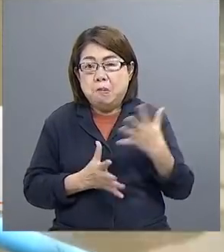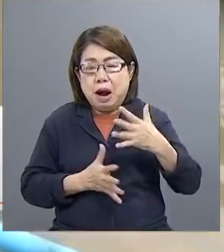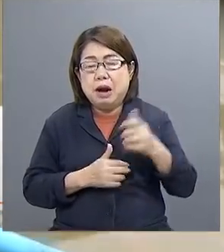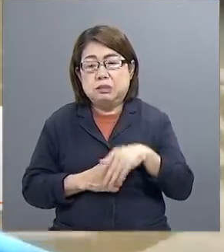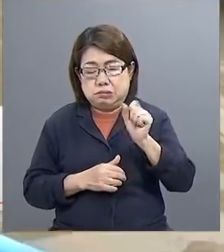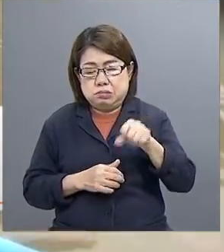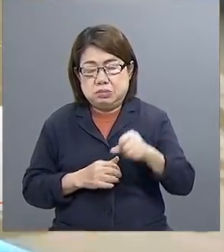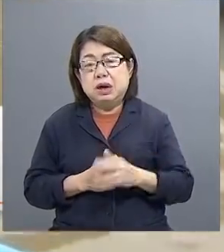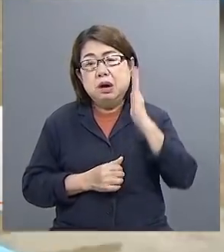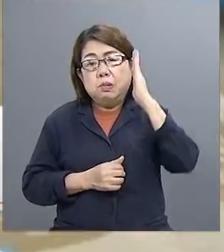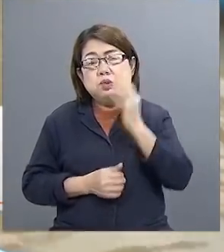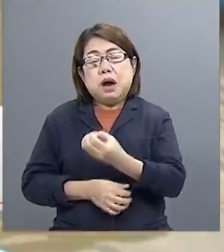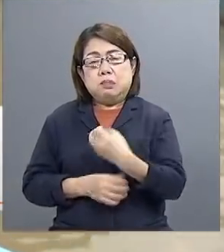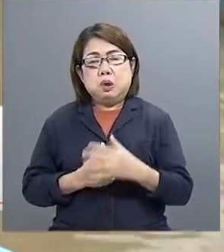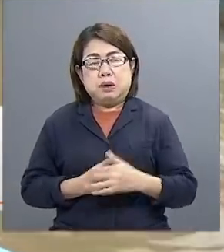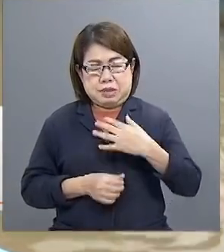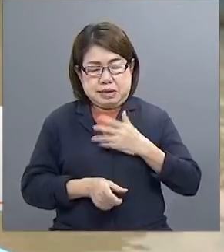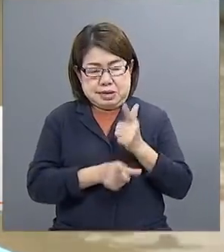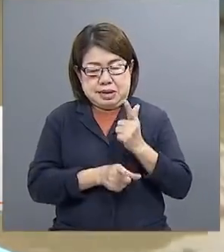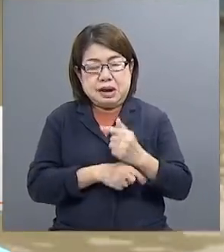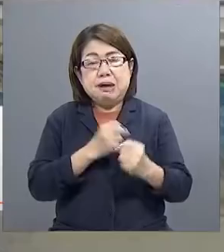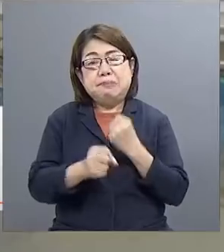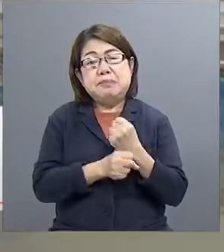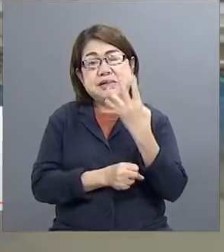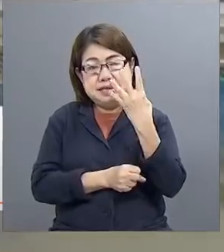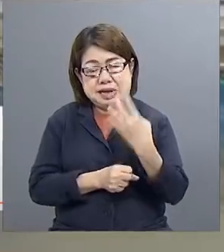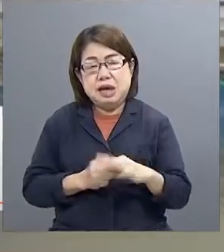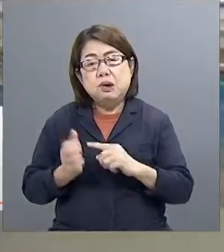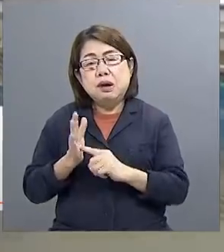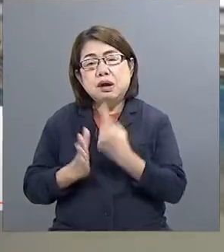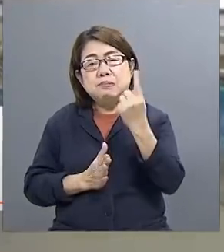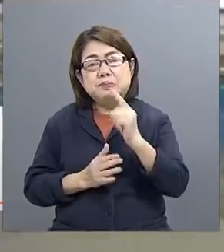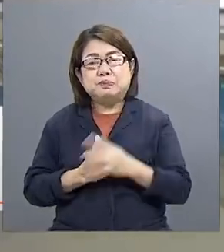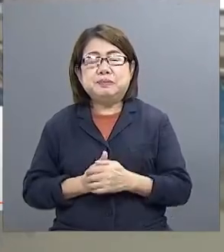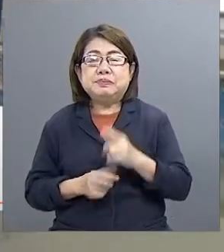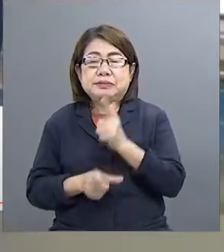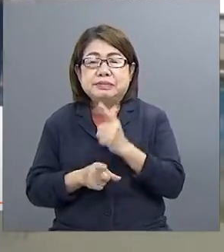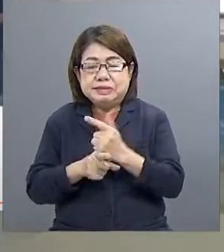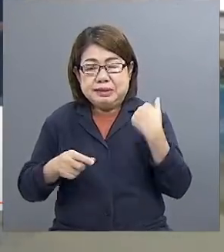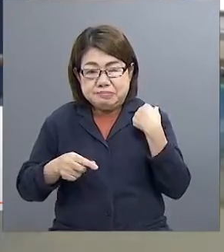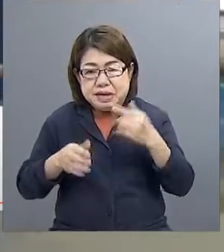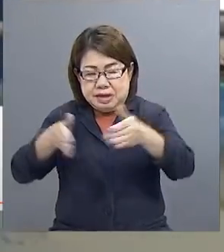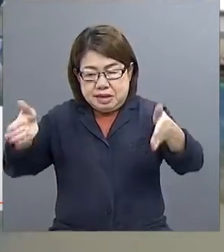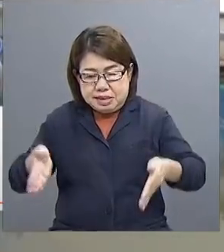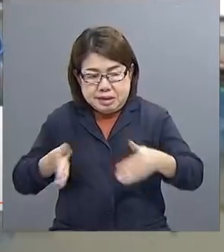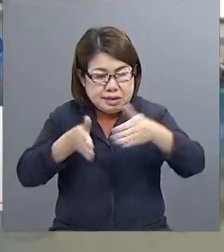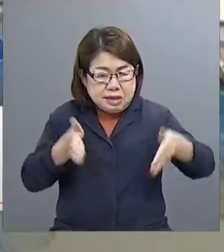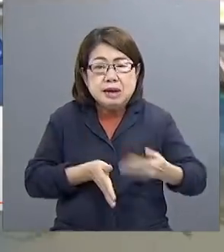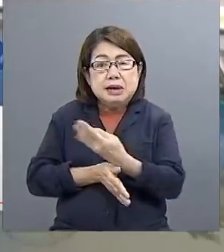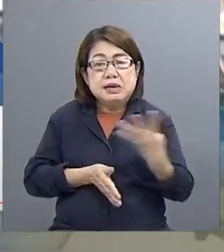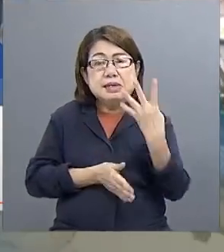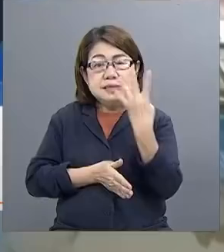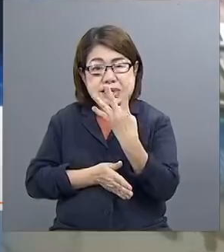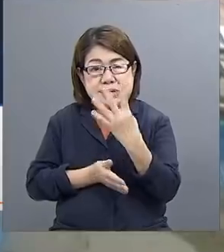ครับว่าตัวเองยังเลี้ยงปลาทับทิมมา 4ปีแล้วครับโดยเริ่มจากการที่เลี้ยงแค่สี่กระชังก่อนเท่านั้นแล้วก็พัฒนามาเรื่อยๆครับจนตอนนี้